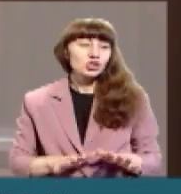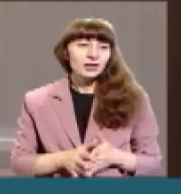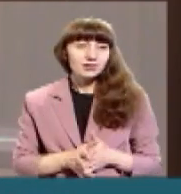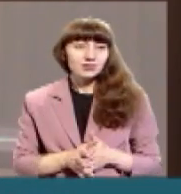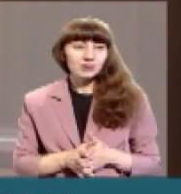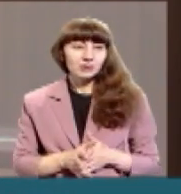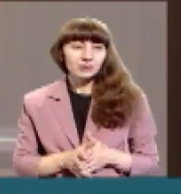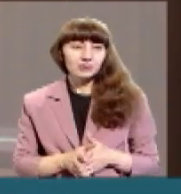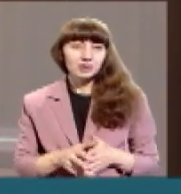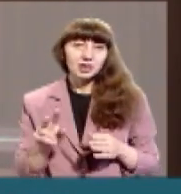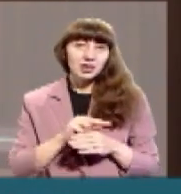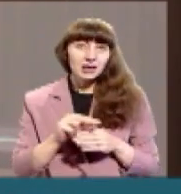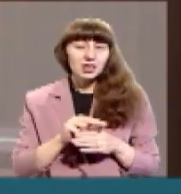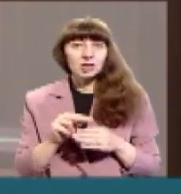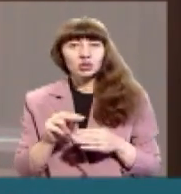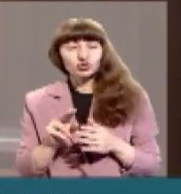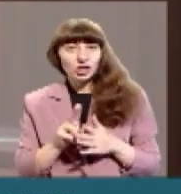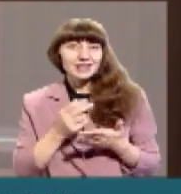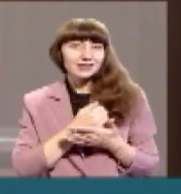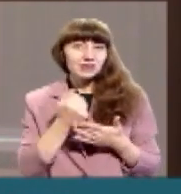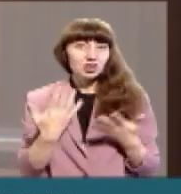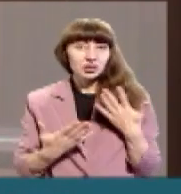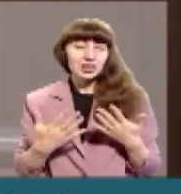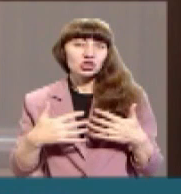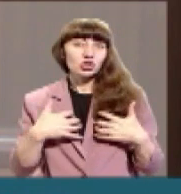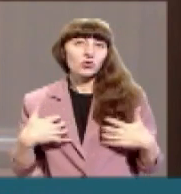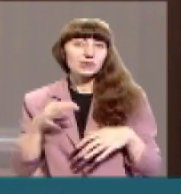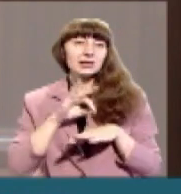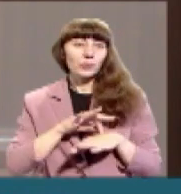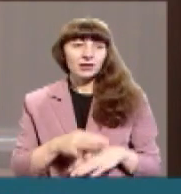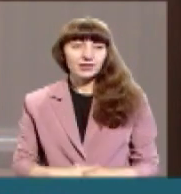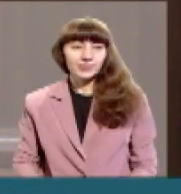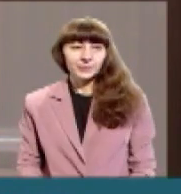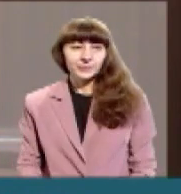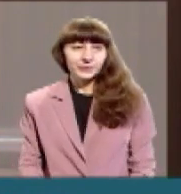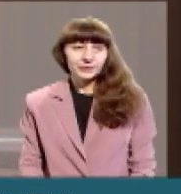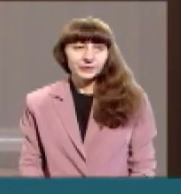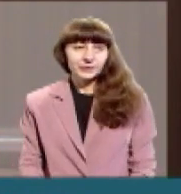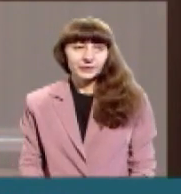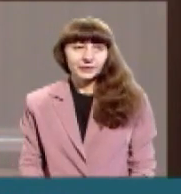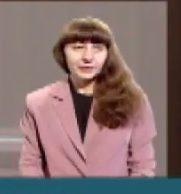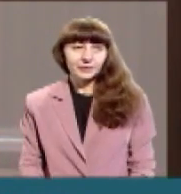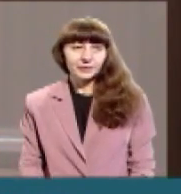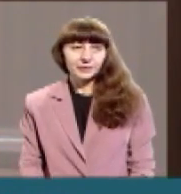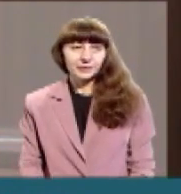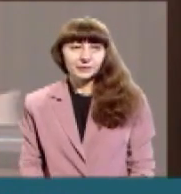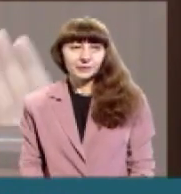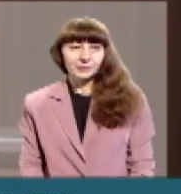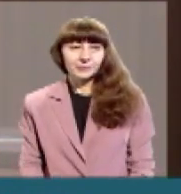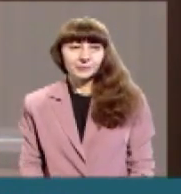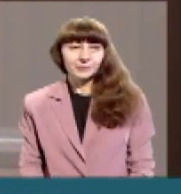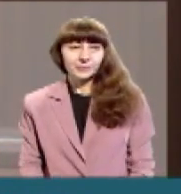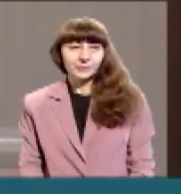без антибиотиков, у нас качество молока улучшается, и мы вовремя применяем те или иные меры, чтобы не заболело все стадо. Это вот